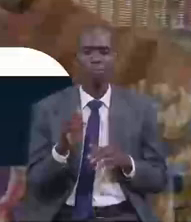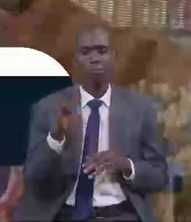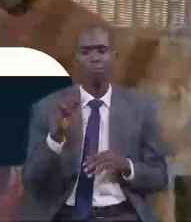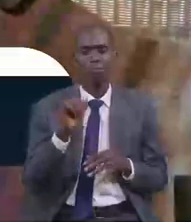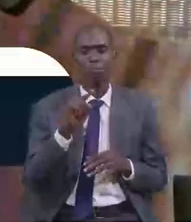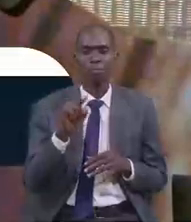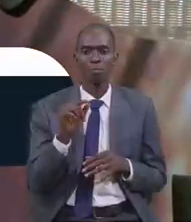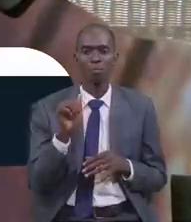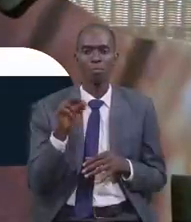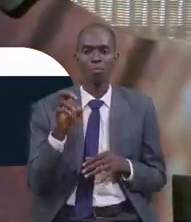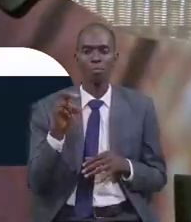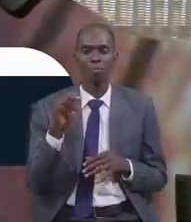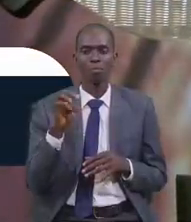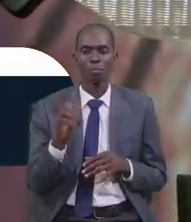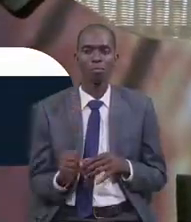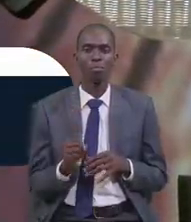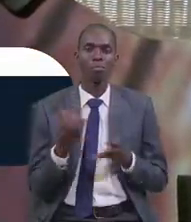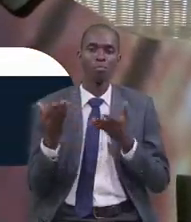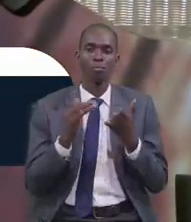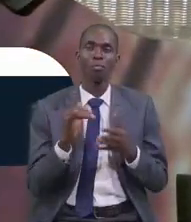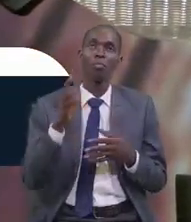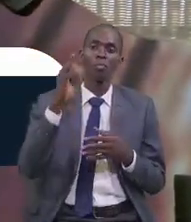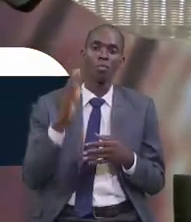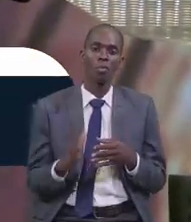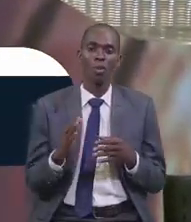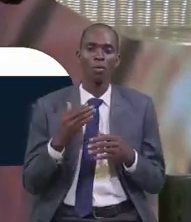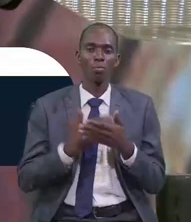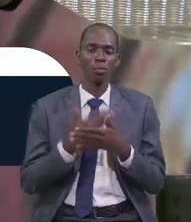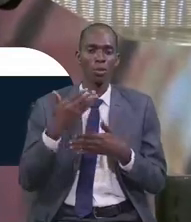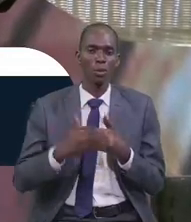Dieu au-delà de cette fin.